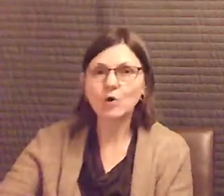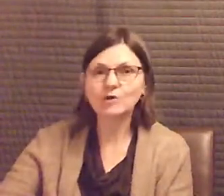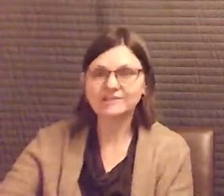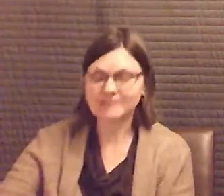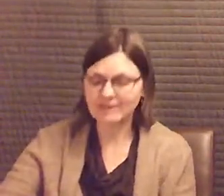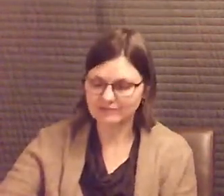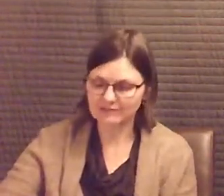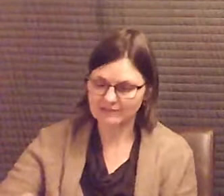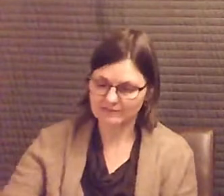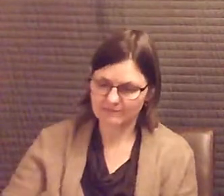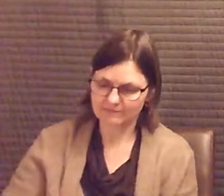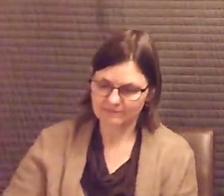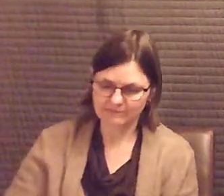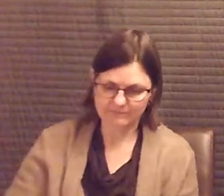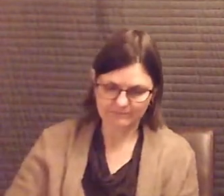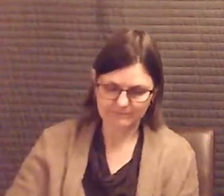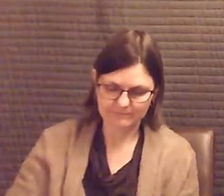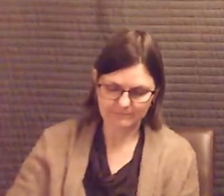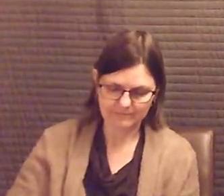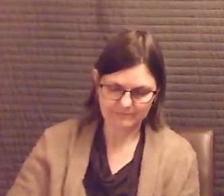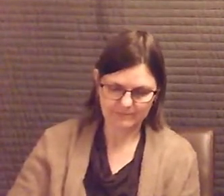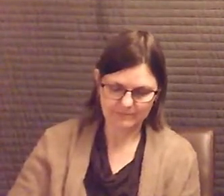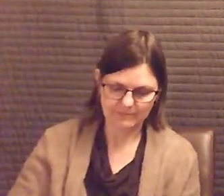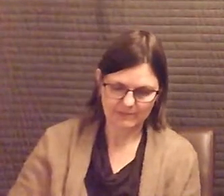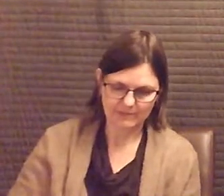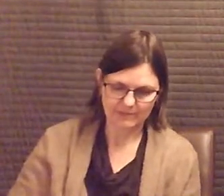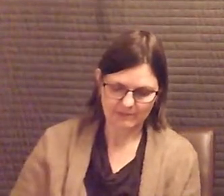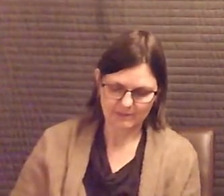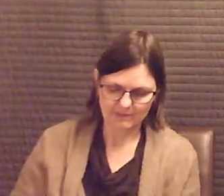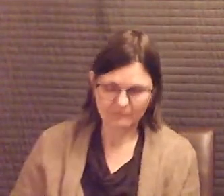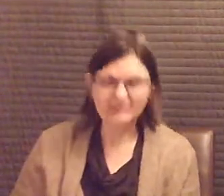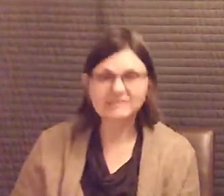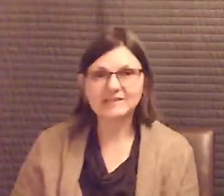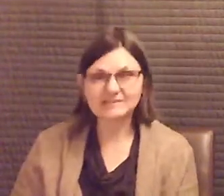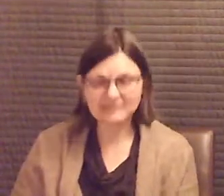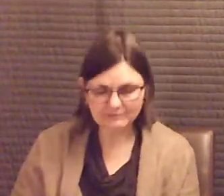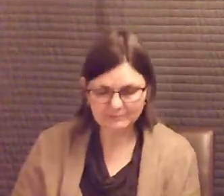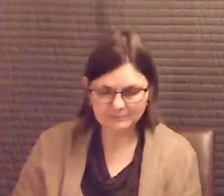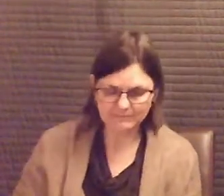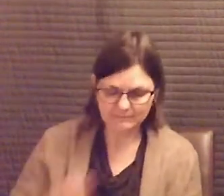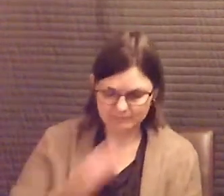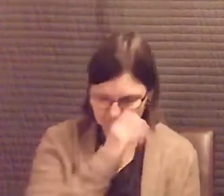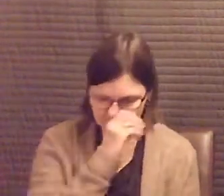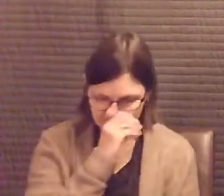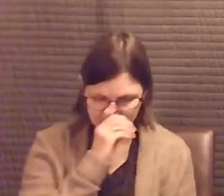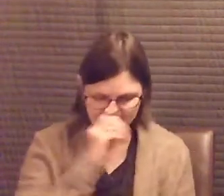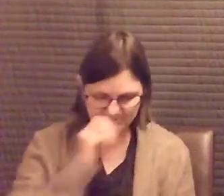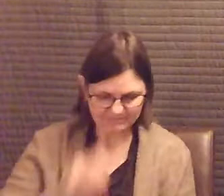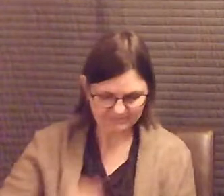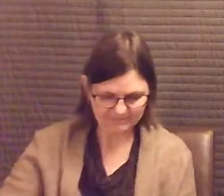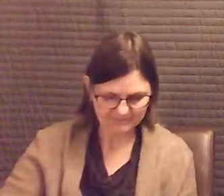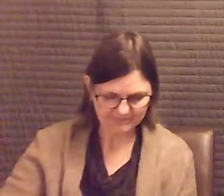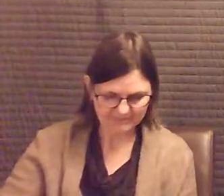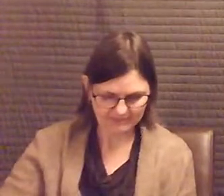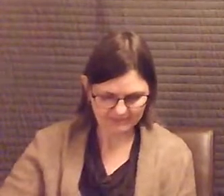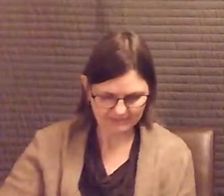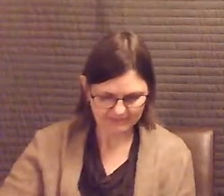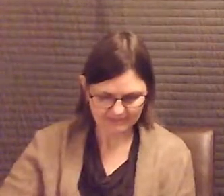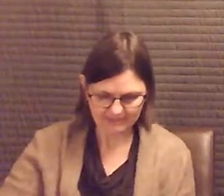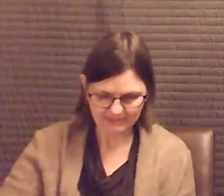twee koningin 70 we huwelijken voor stuk green vers 13 dan doe